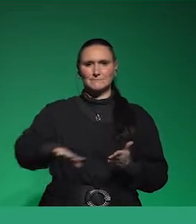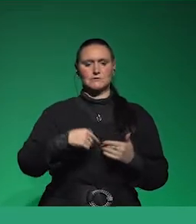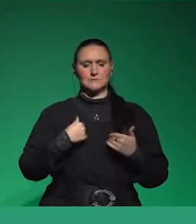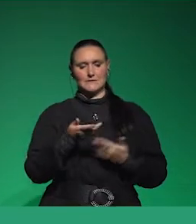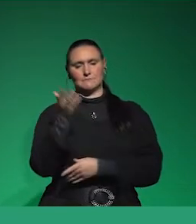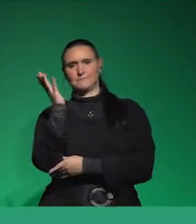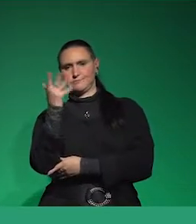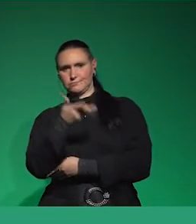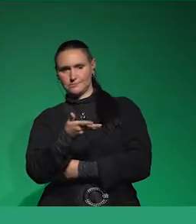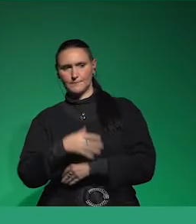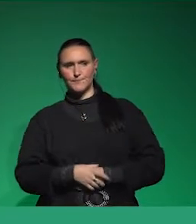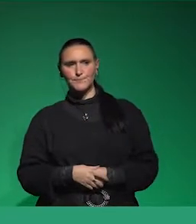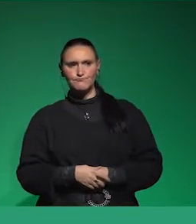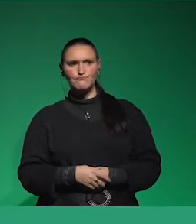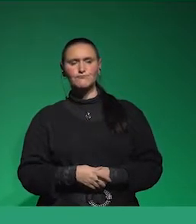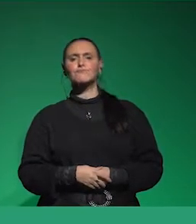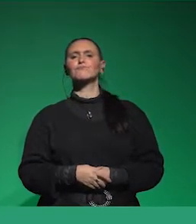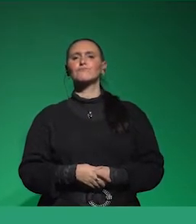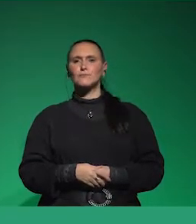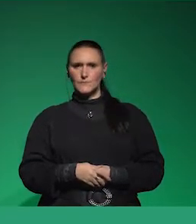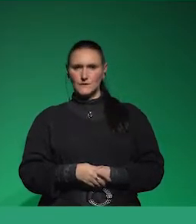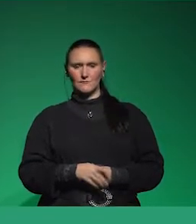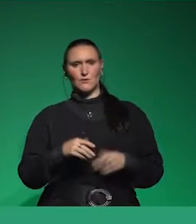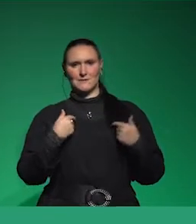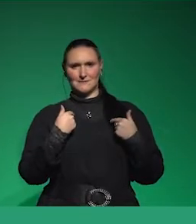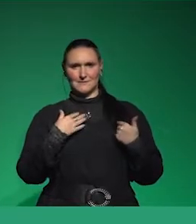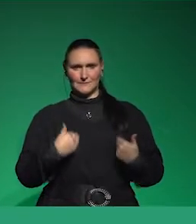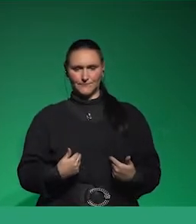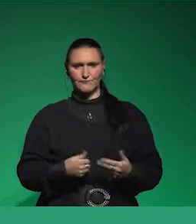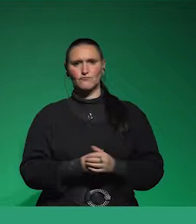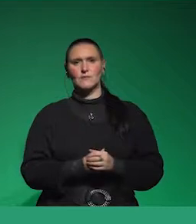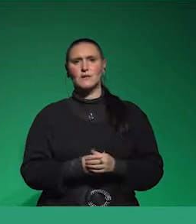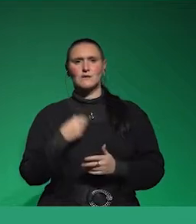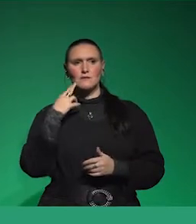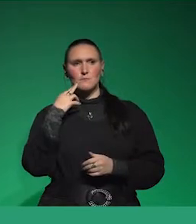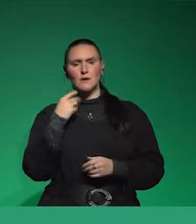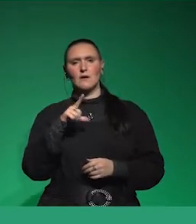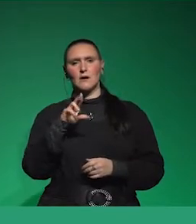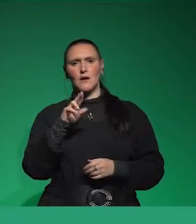dieses Referat Forstwirtschaft Hanau-Wolfgang, von dem ich komme. Mein Name ist Lutz Hofheinz.